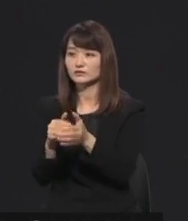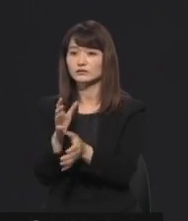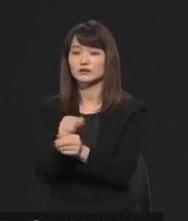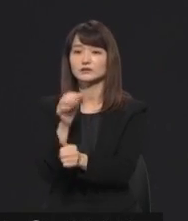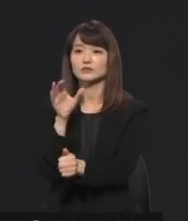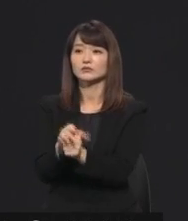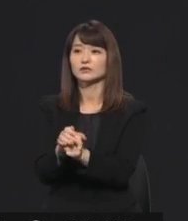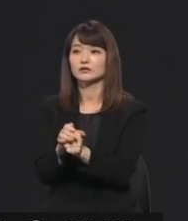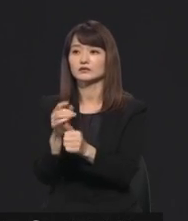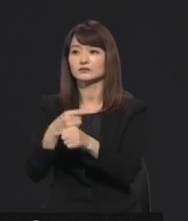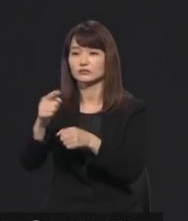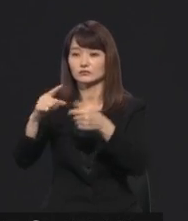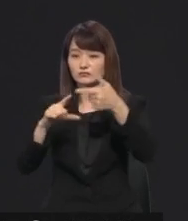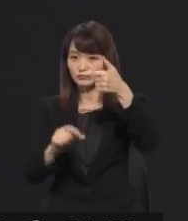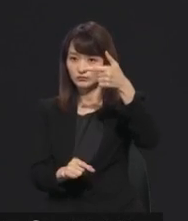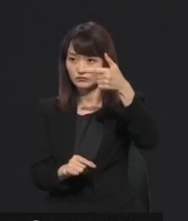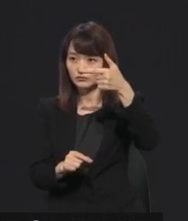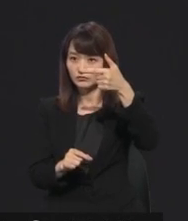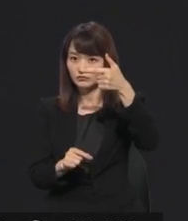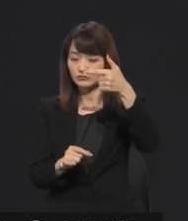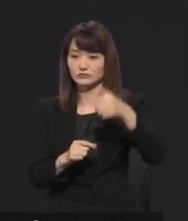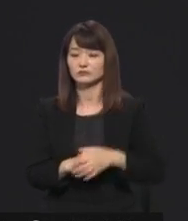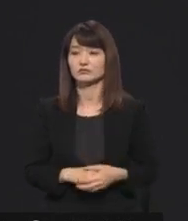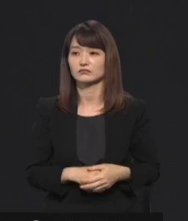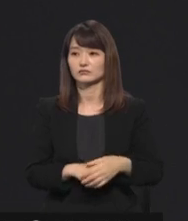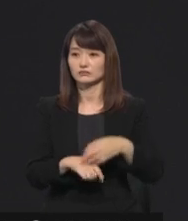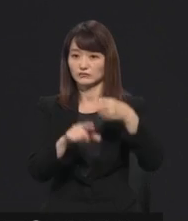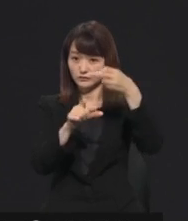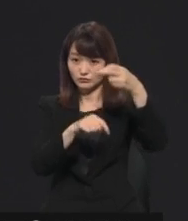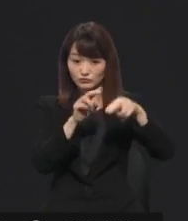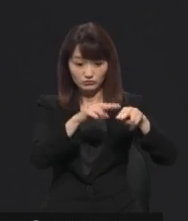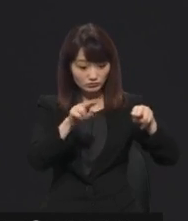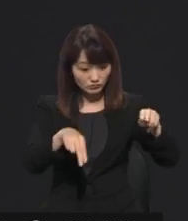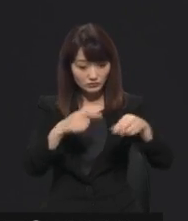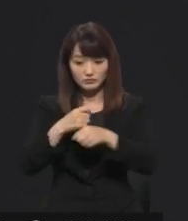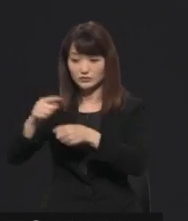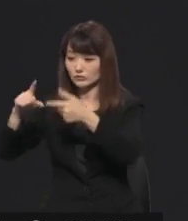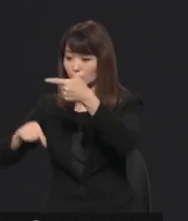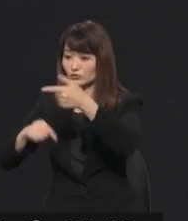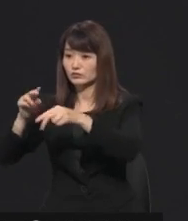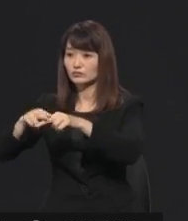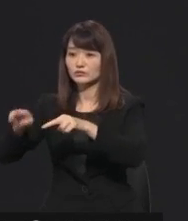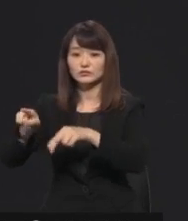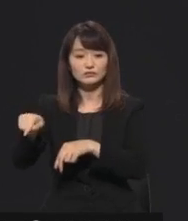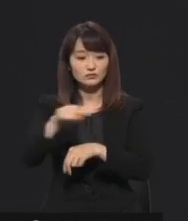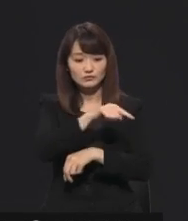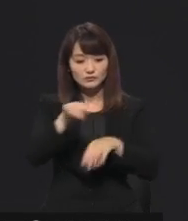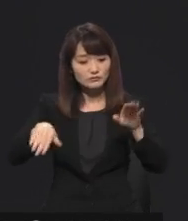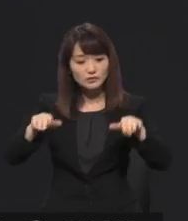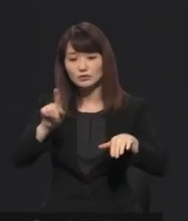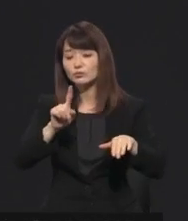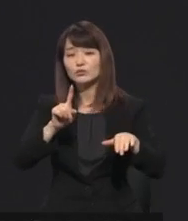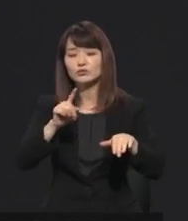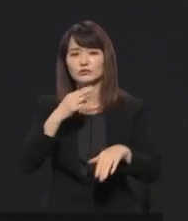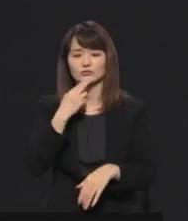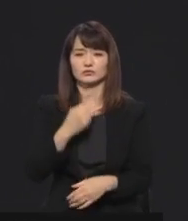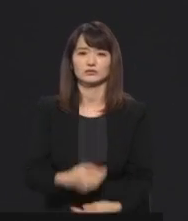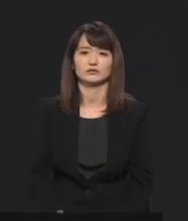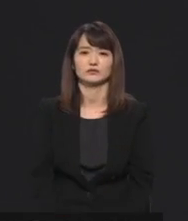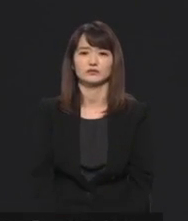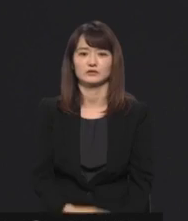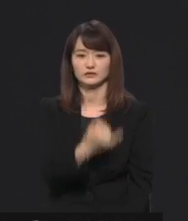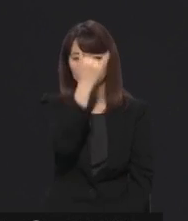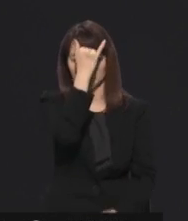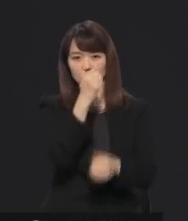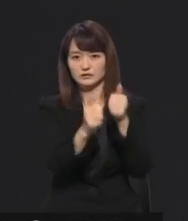줘 10 4월까지 내년 6월까지 니까 12월에 물 1 6월에 물 1 무슨 차이가 있나 저는 그런 생각부터 일단 대기 시작합니다 그럼 윤리위원회에